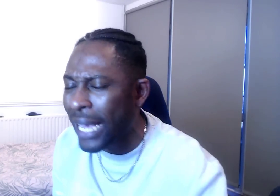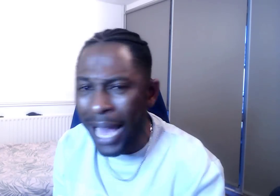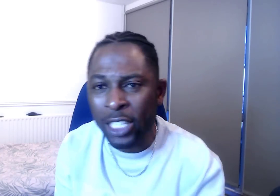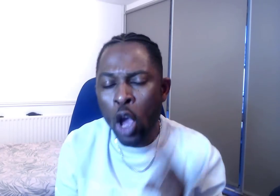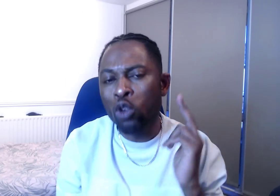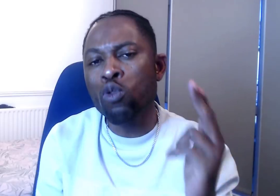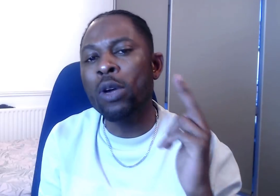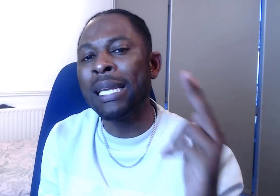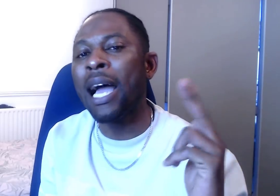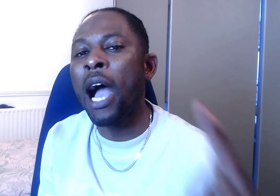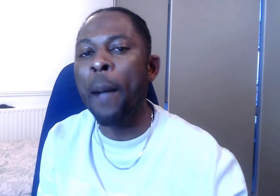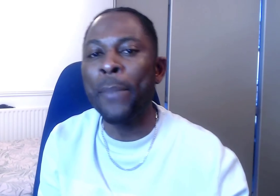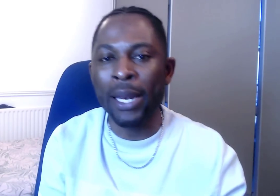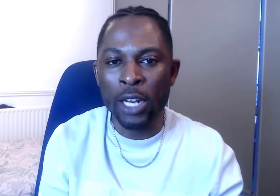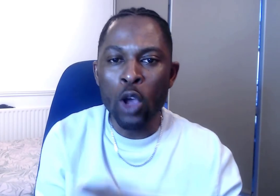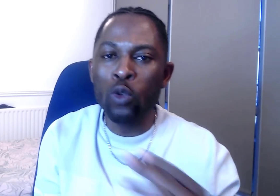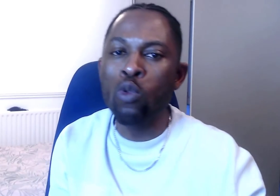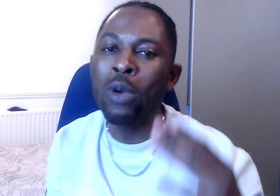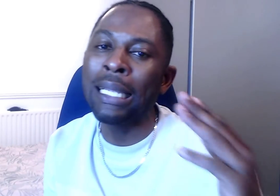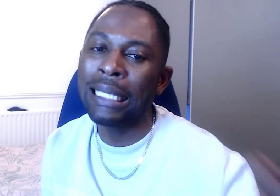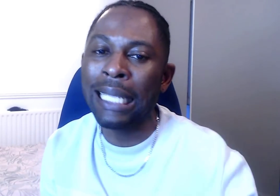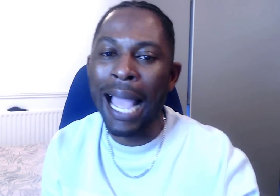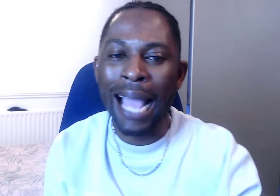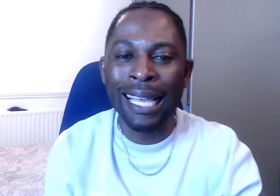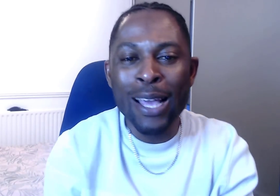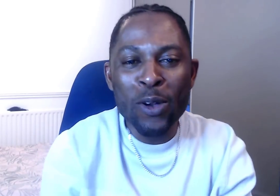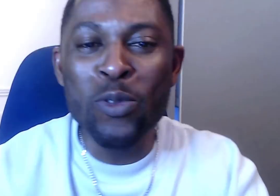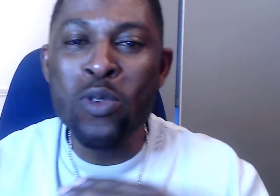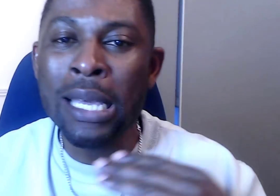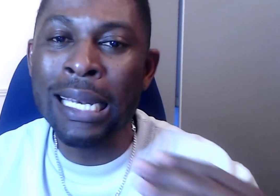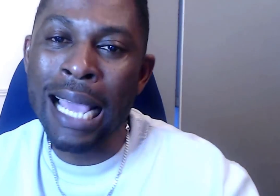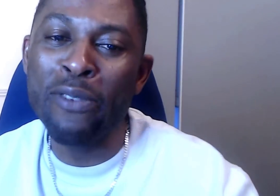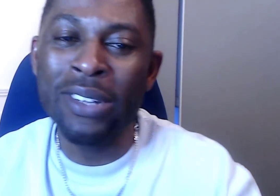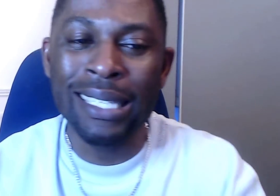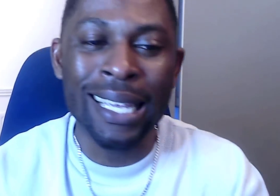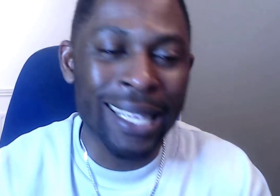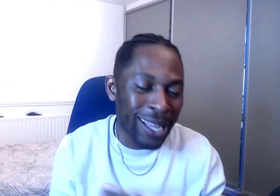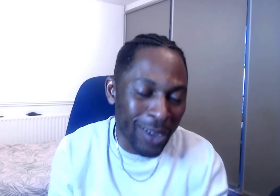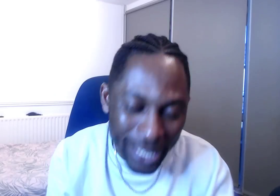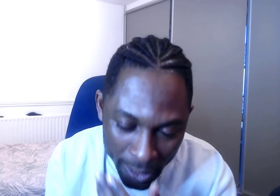de bruin abend guten tag guten